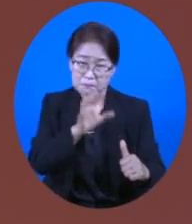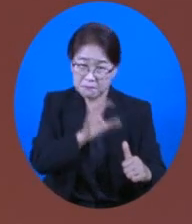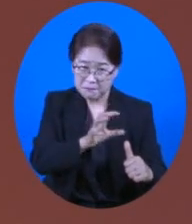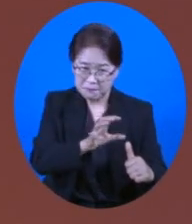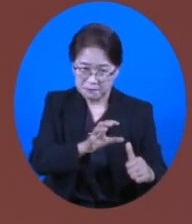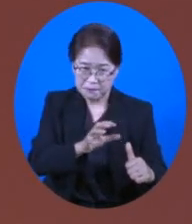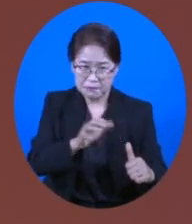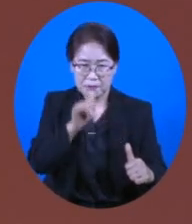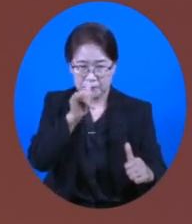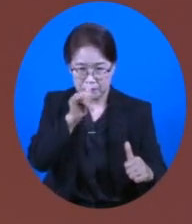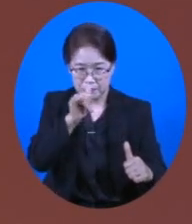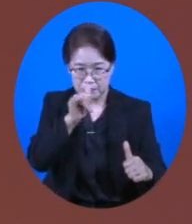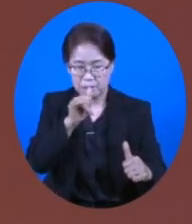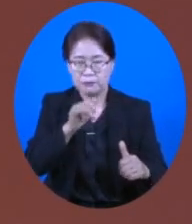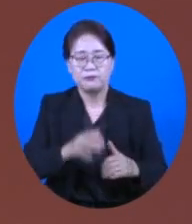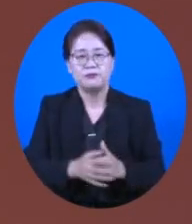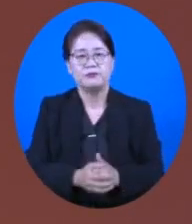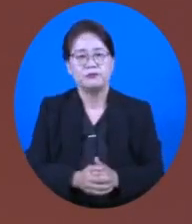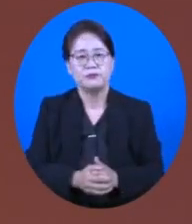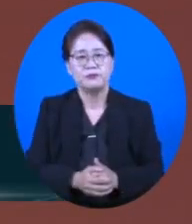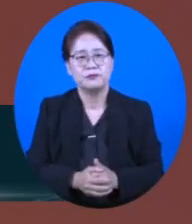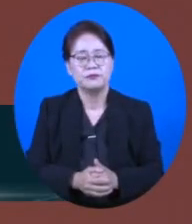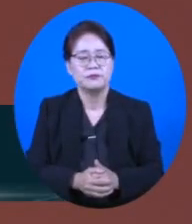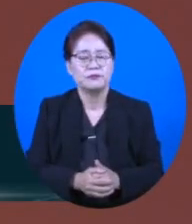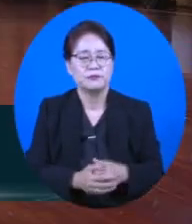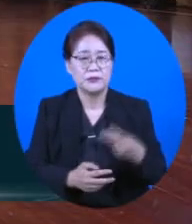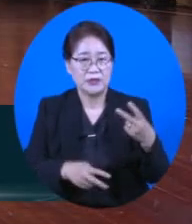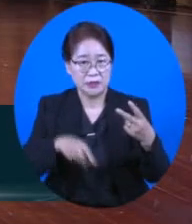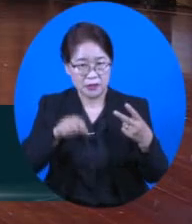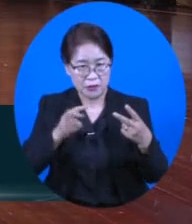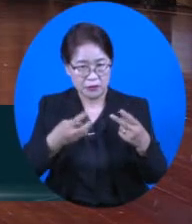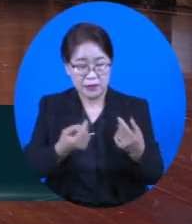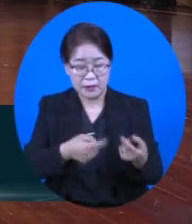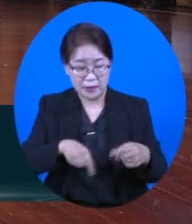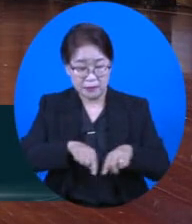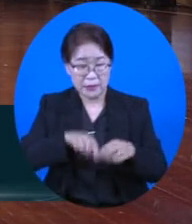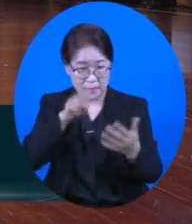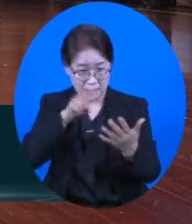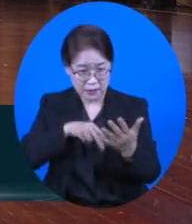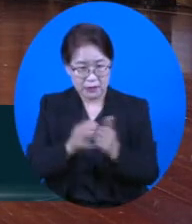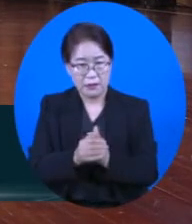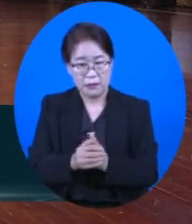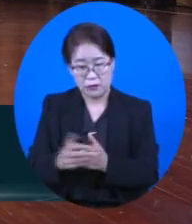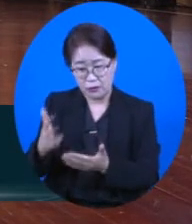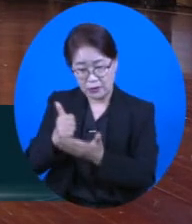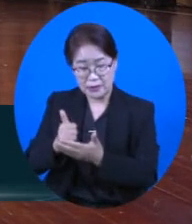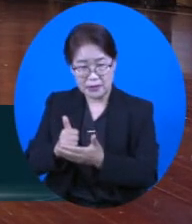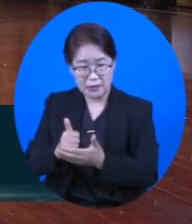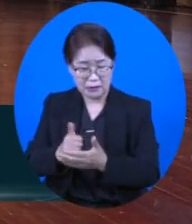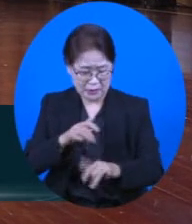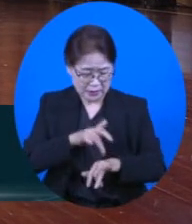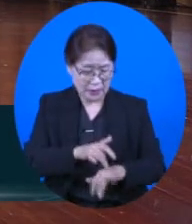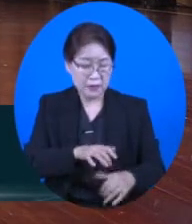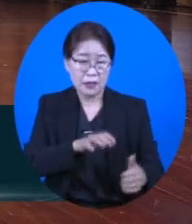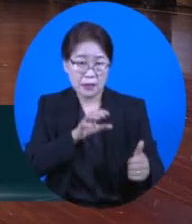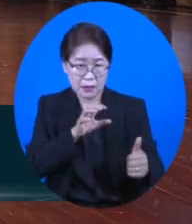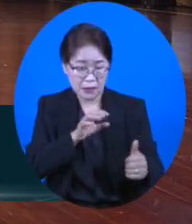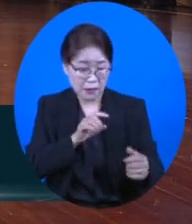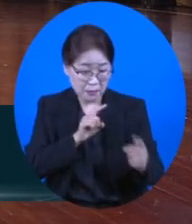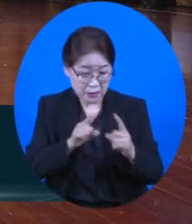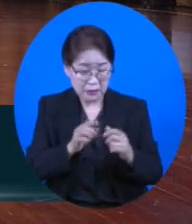거예요. 자, 2절 상반절의 말씀을 읽겠습니다. 다 같이요. 여호와께서 사탄에게 이르시되,